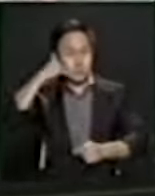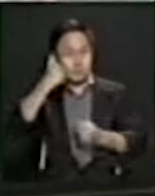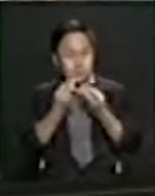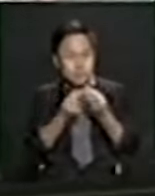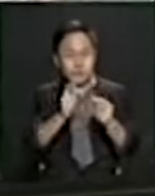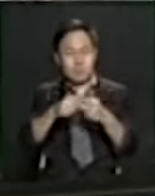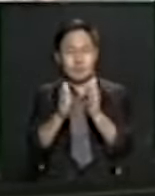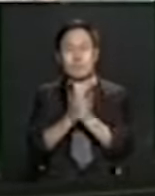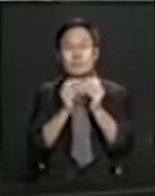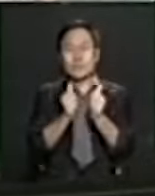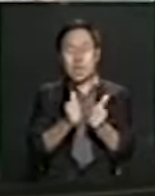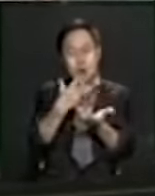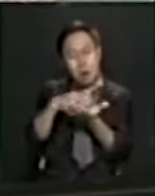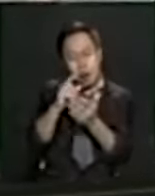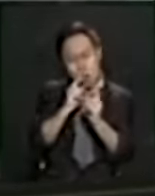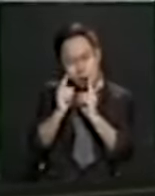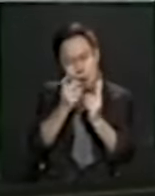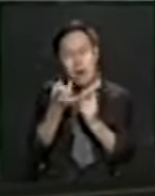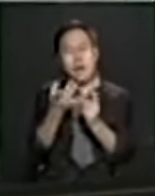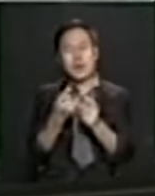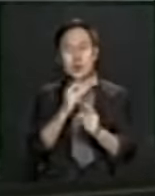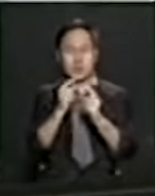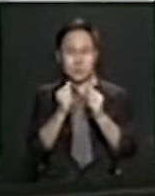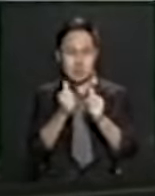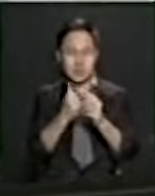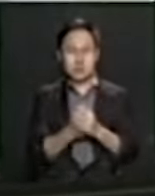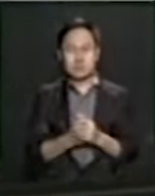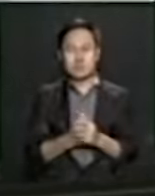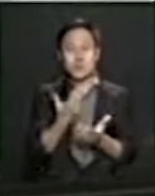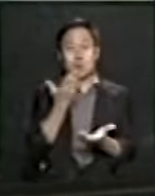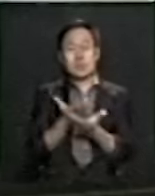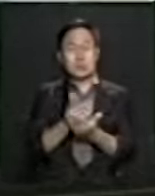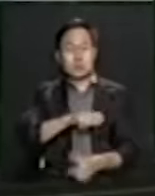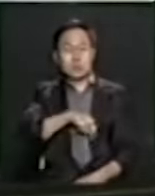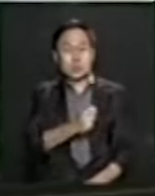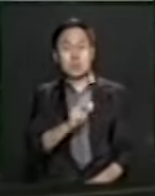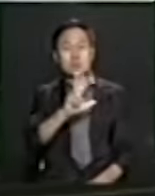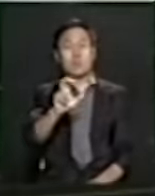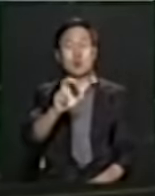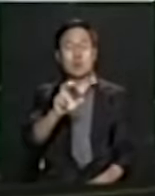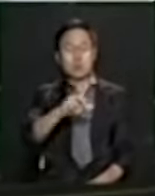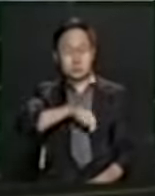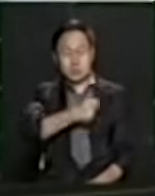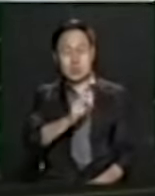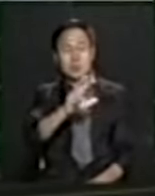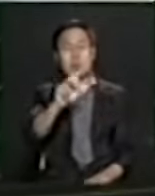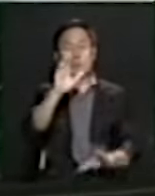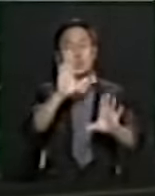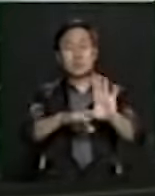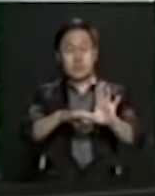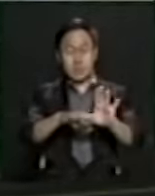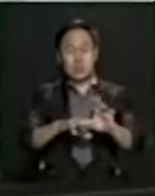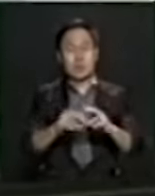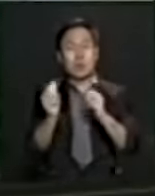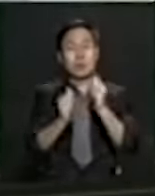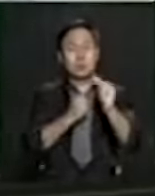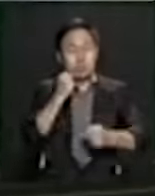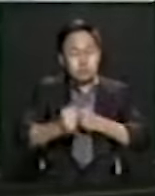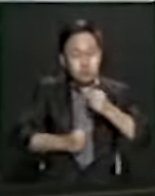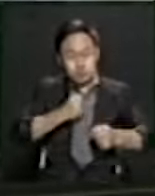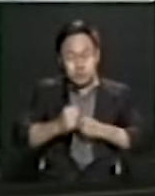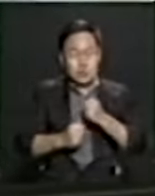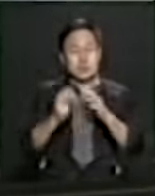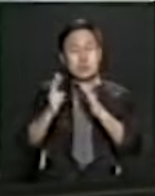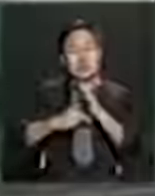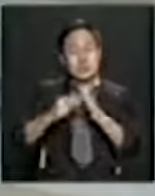0818894356โทรไปได้เลยนะฮะถ้าคุณอยากสมัครเพราะว่ารายจ่ายที่คุณจ่ายไป300บาท 300บาท แต่ว่าทั้งหมดทั้งมวลเ